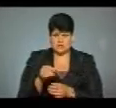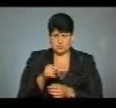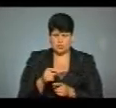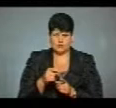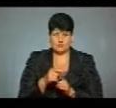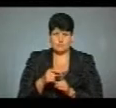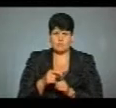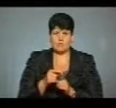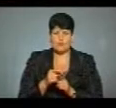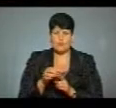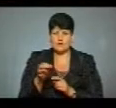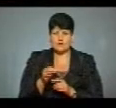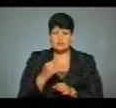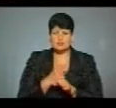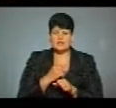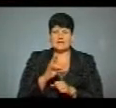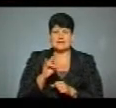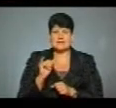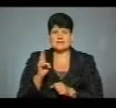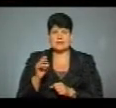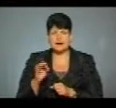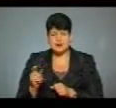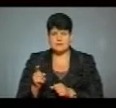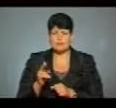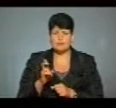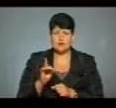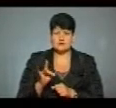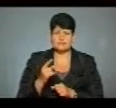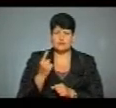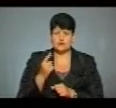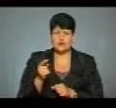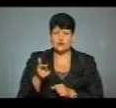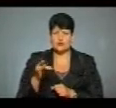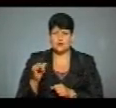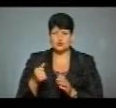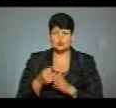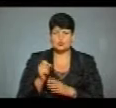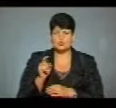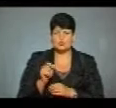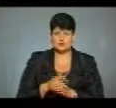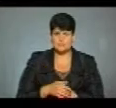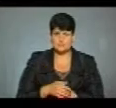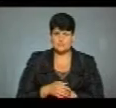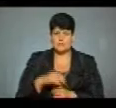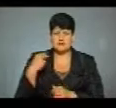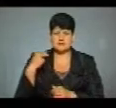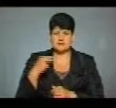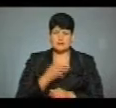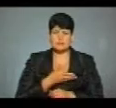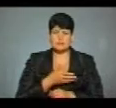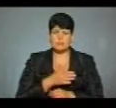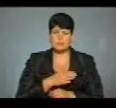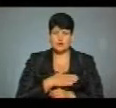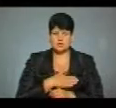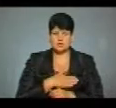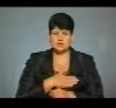словами, монети виготовлені з нікелю та бронзи номіналом від 1 гроша до злотого. Президент Польщі Станіслав